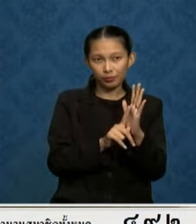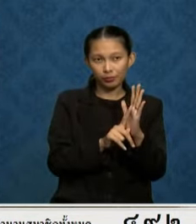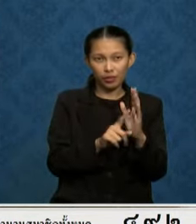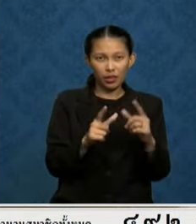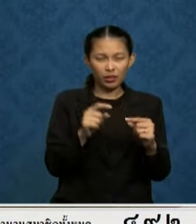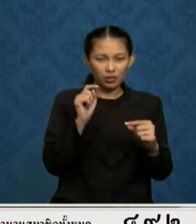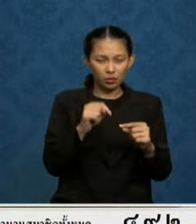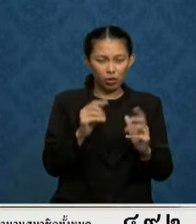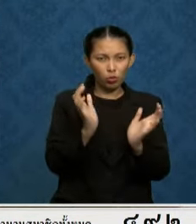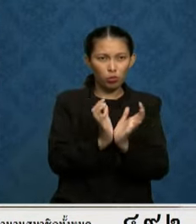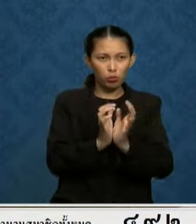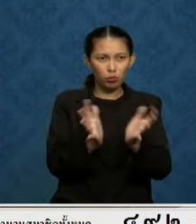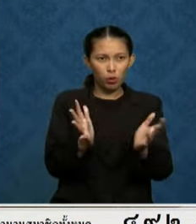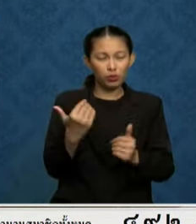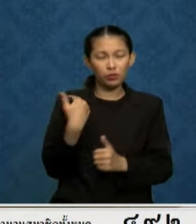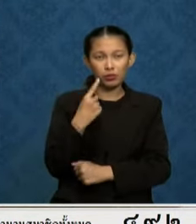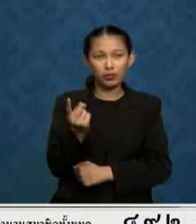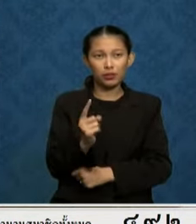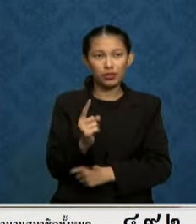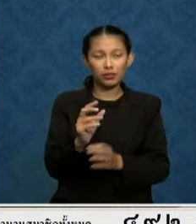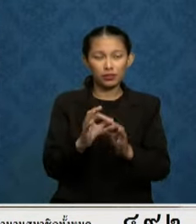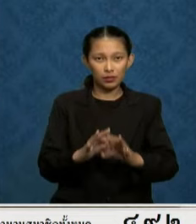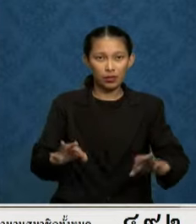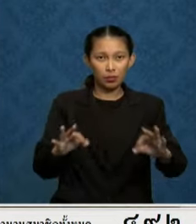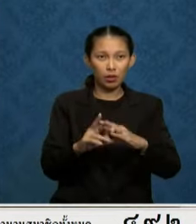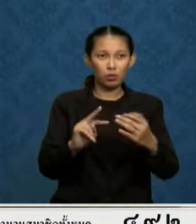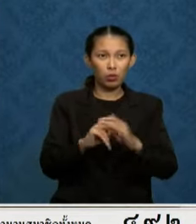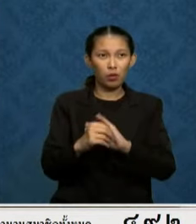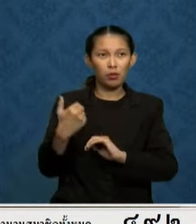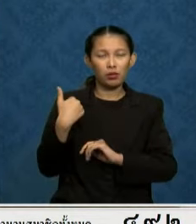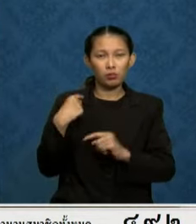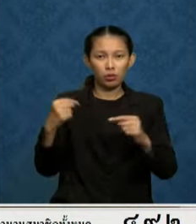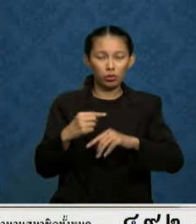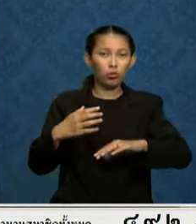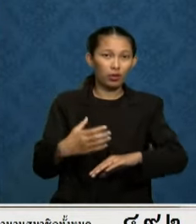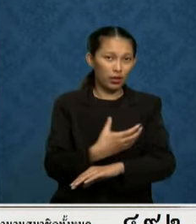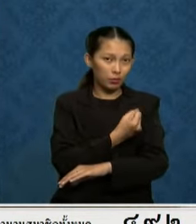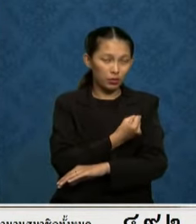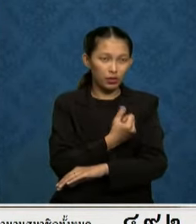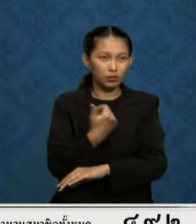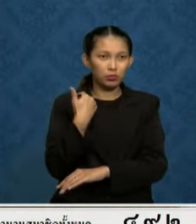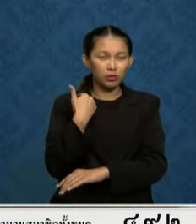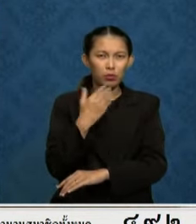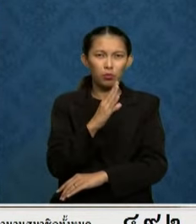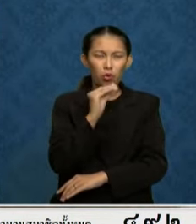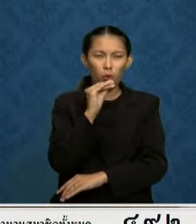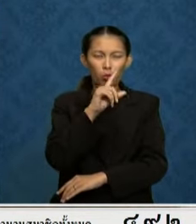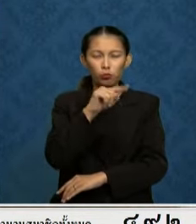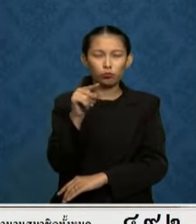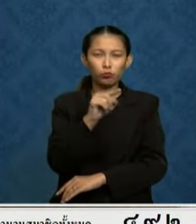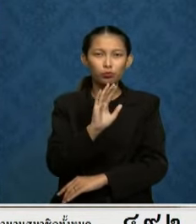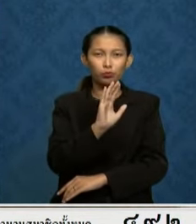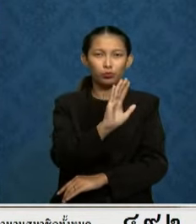ที่ควรจนิรุทษกรรมประเด็นแกควเป็คตี่ี่มีมลเหตุจุงใจทางการเมืองที่ภาษาพร excessiveก็ใช้ว่า POLITICALLY